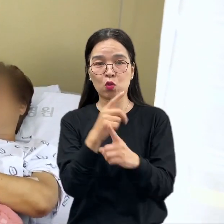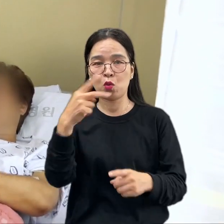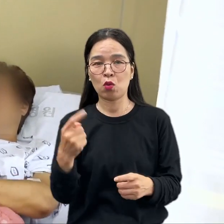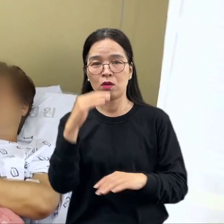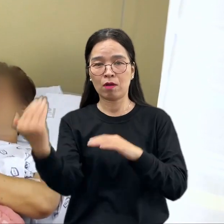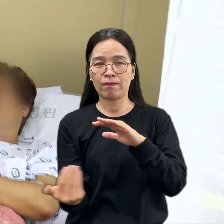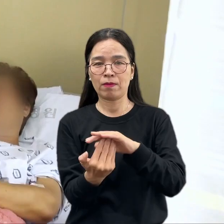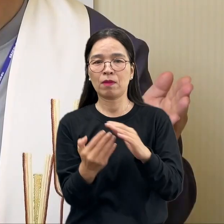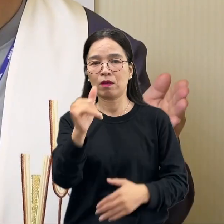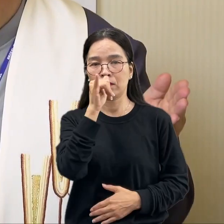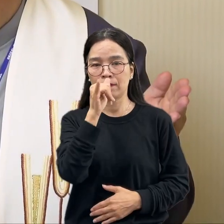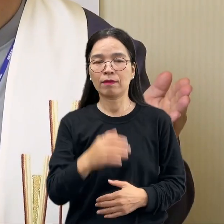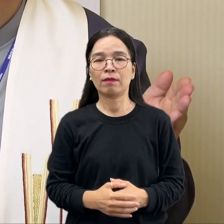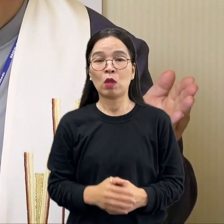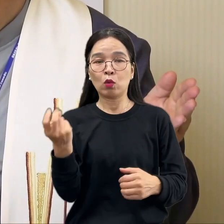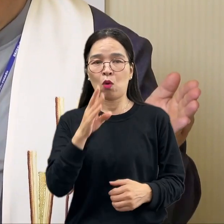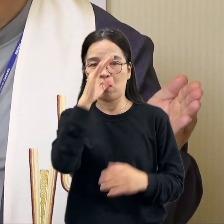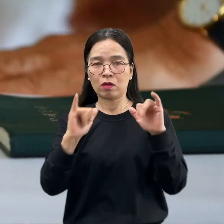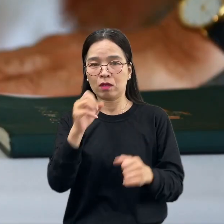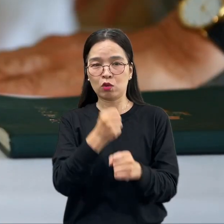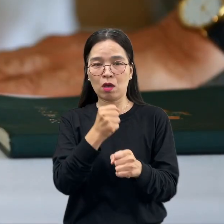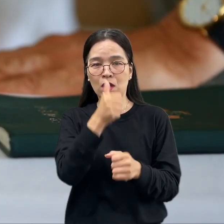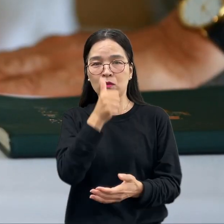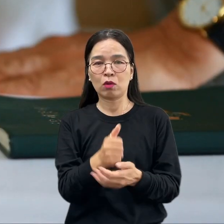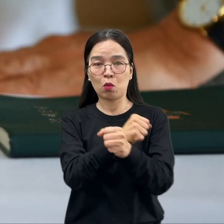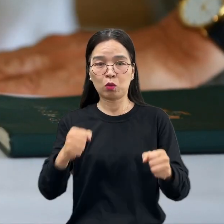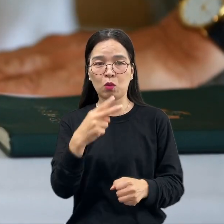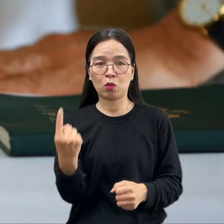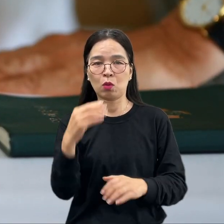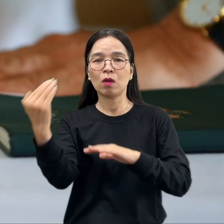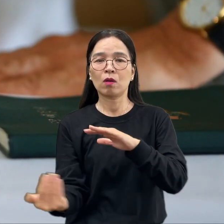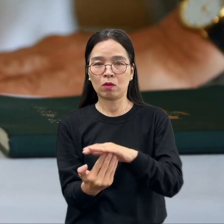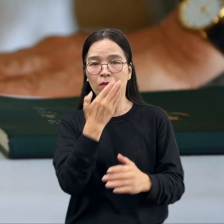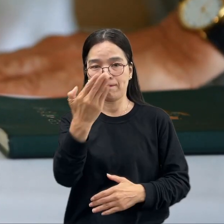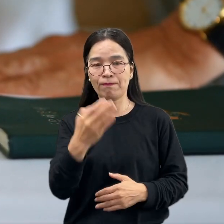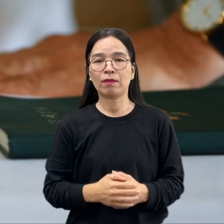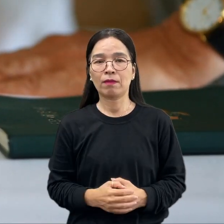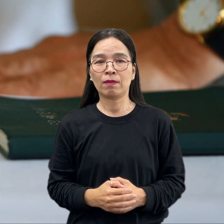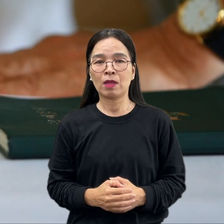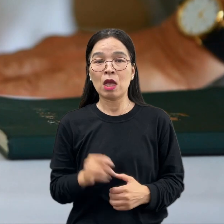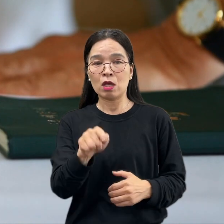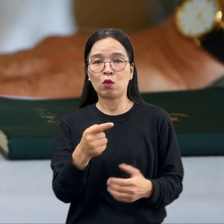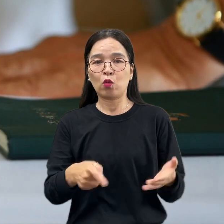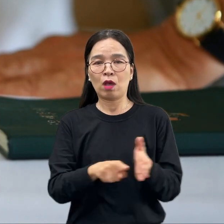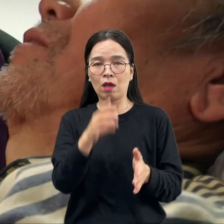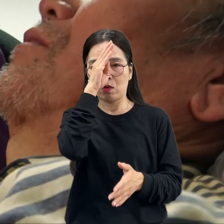일어날 수 있습니다. 또 병자가 지은 죄의 용서도 이루어질 수 있습니다. 이를